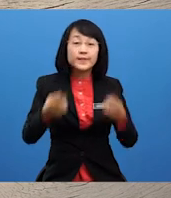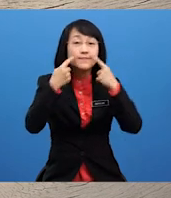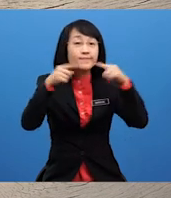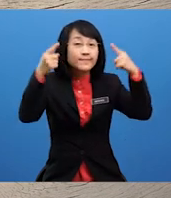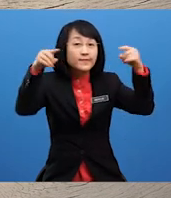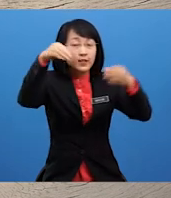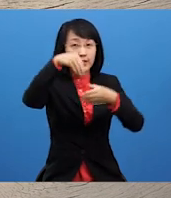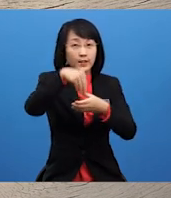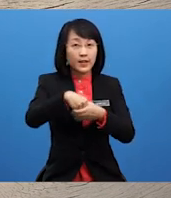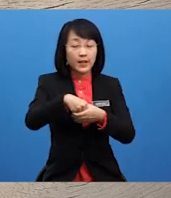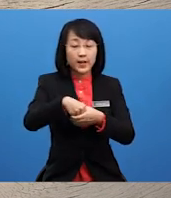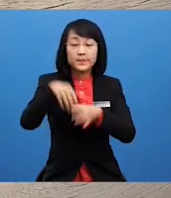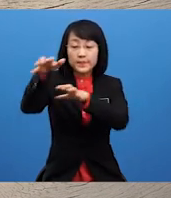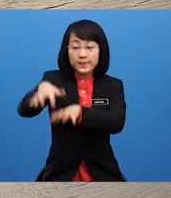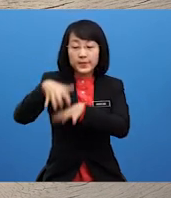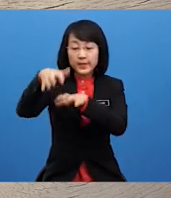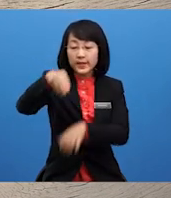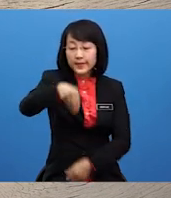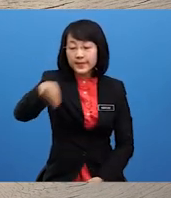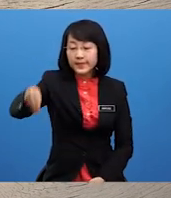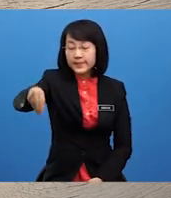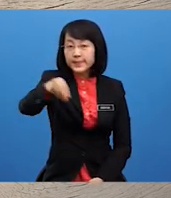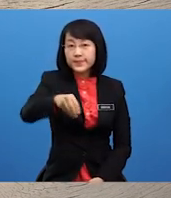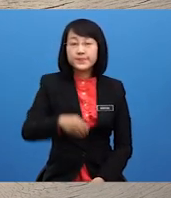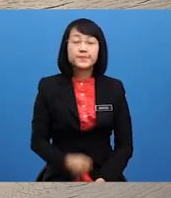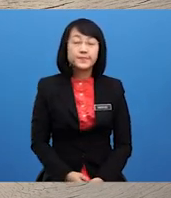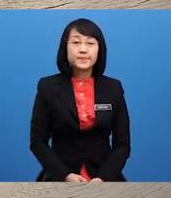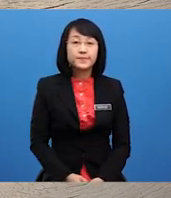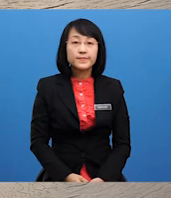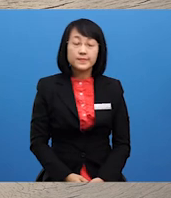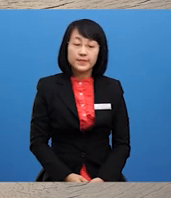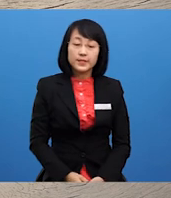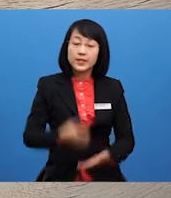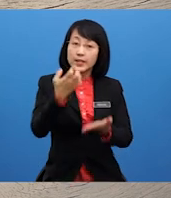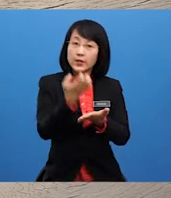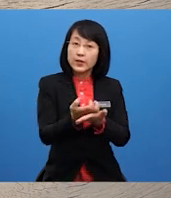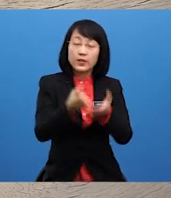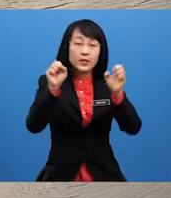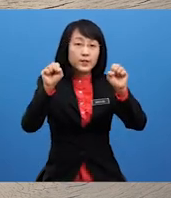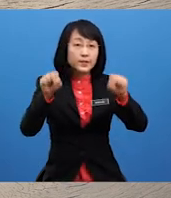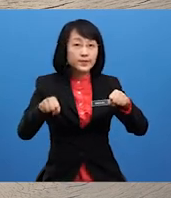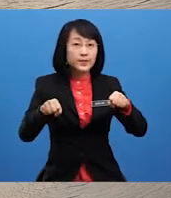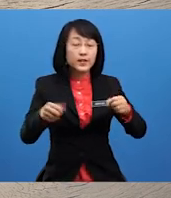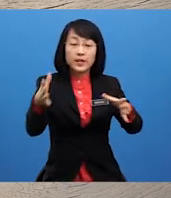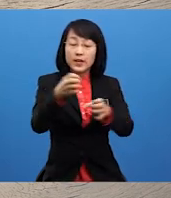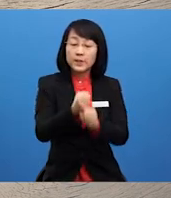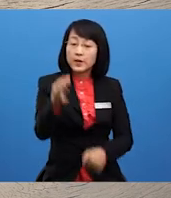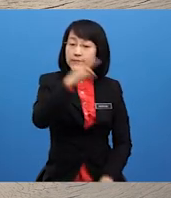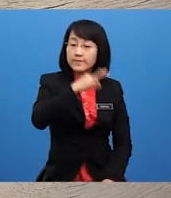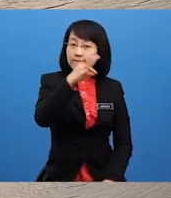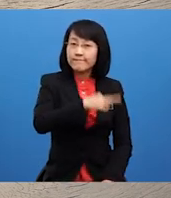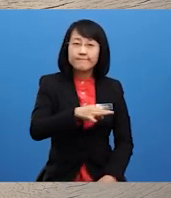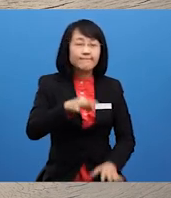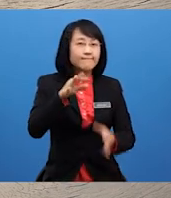bidang pertanian. Pertanian merupakan sektor ekonomi yang mampu menjana pendapatan yang